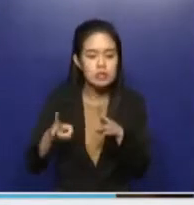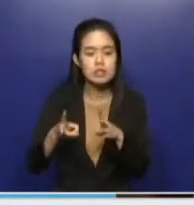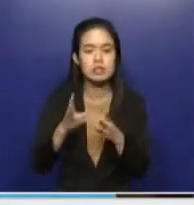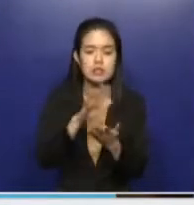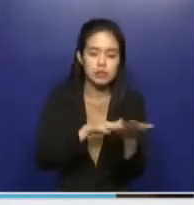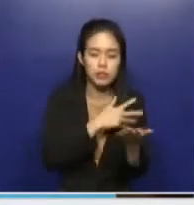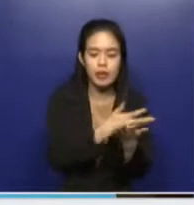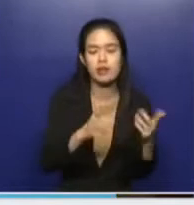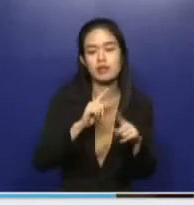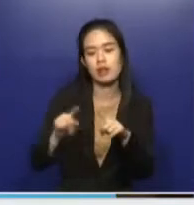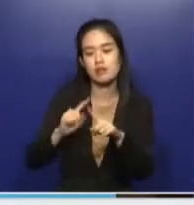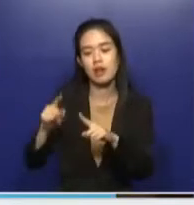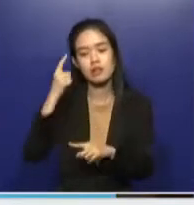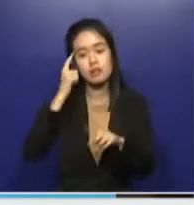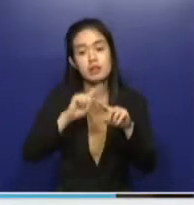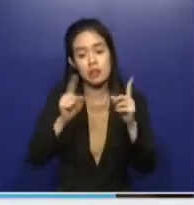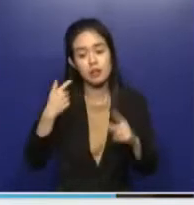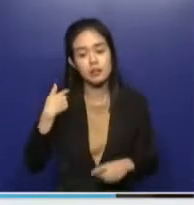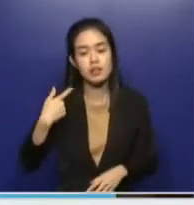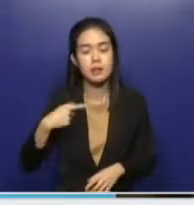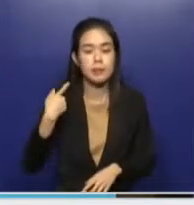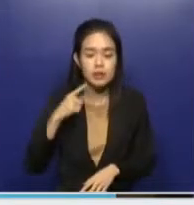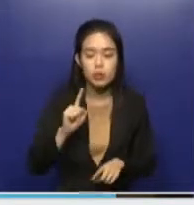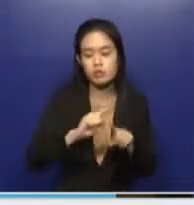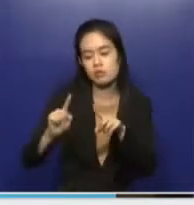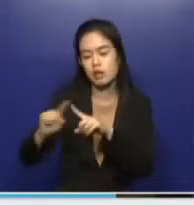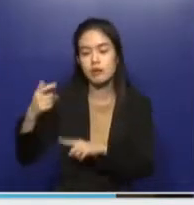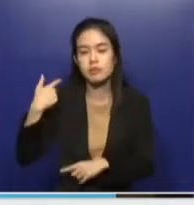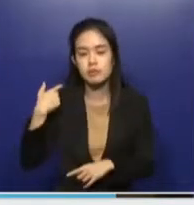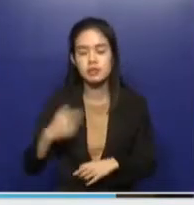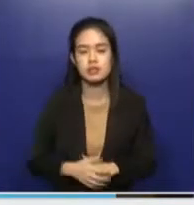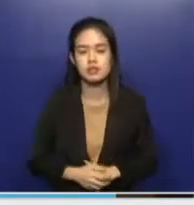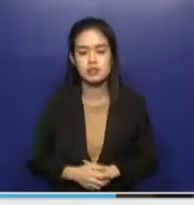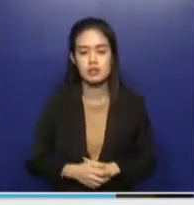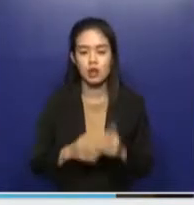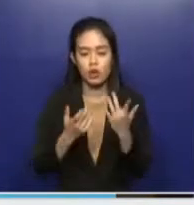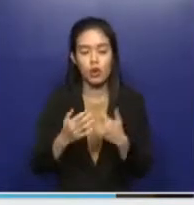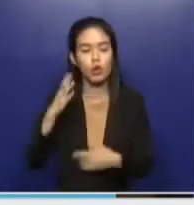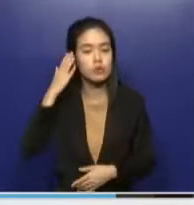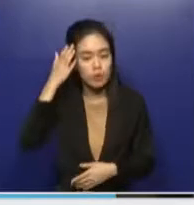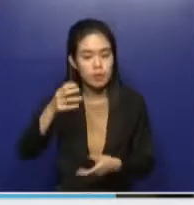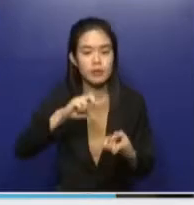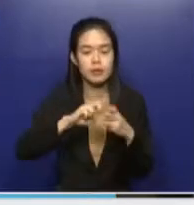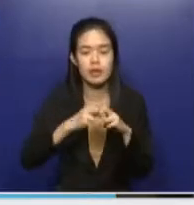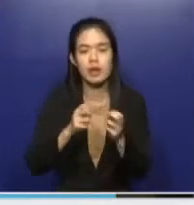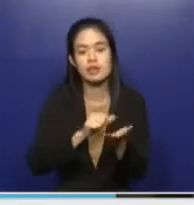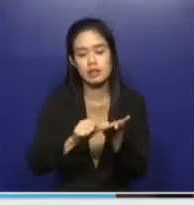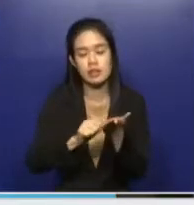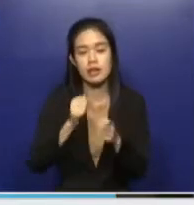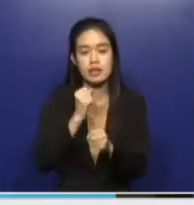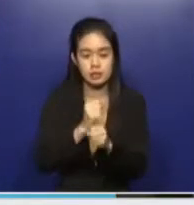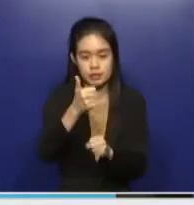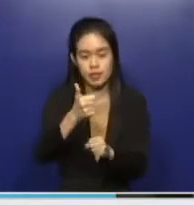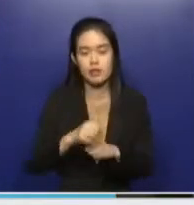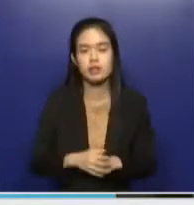ากขึ้นและตรงนั้นจะเป็นประโยชน์กับการแก้ไขปัญหาในอนาคตครับท่านประธานครับและสิ่งที่เราไม่ควรทำครับท่